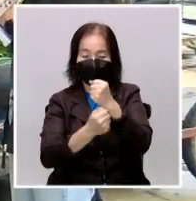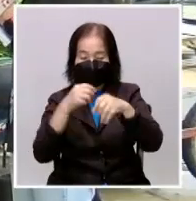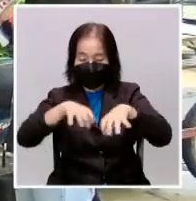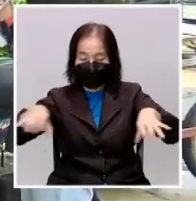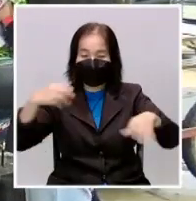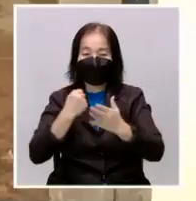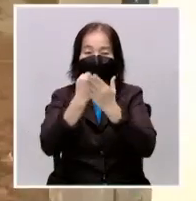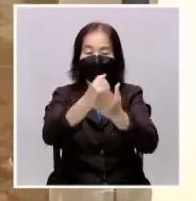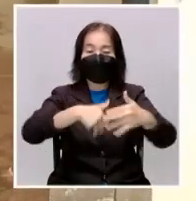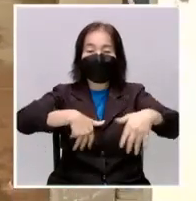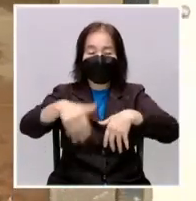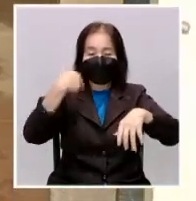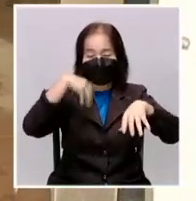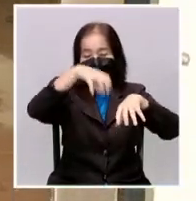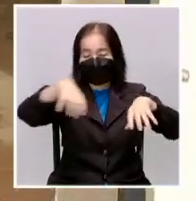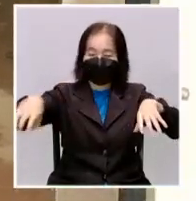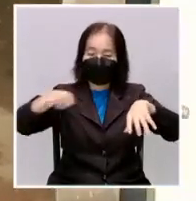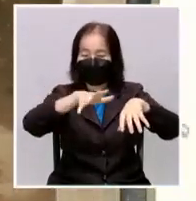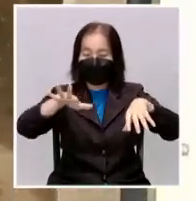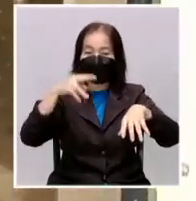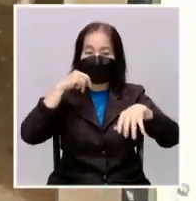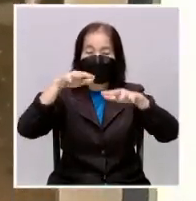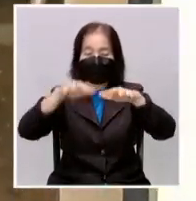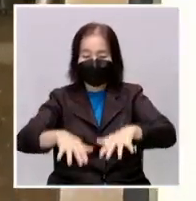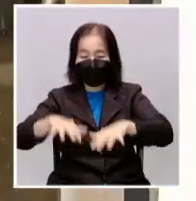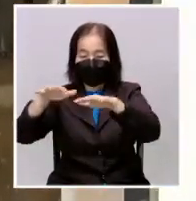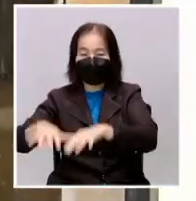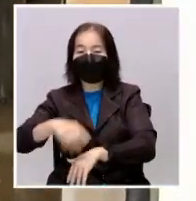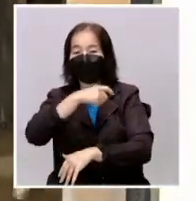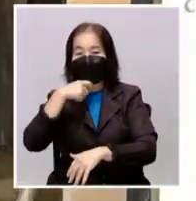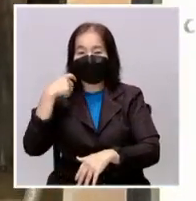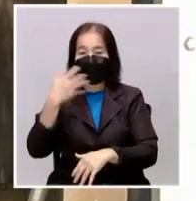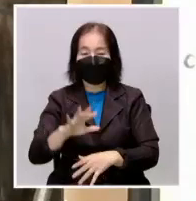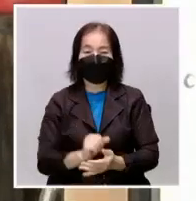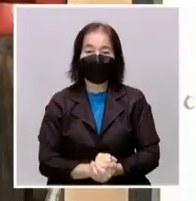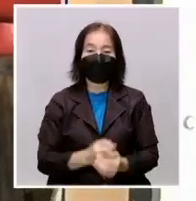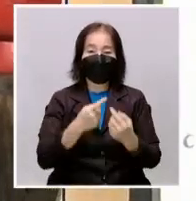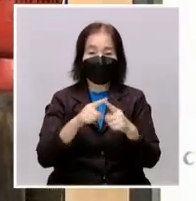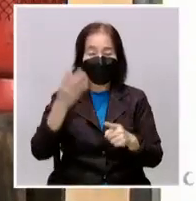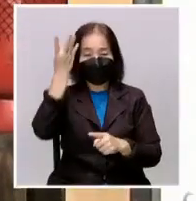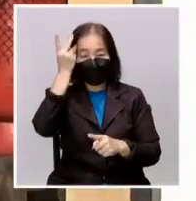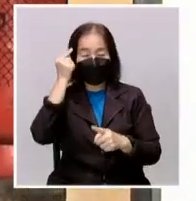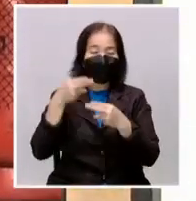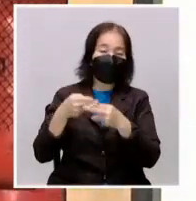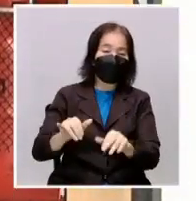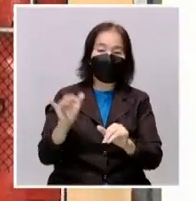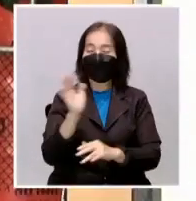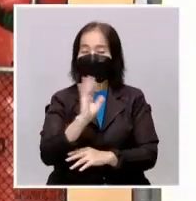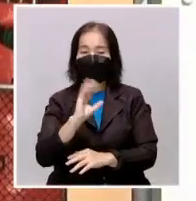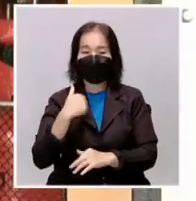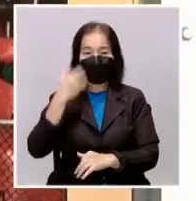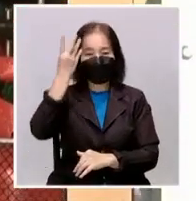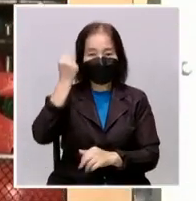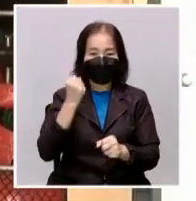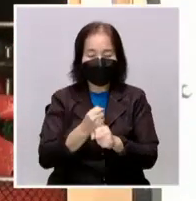ชาวบ้าน 4-5 หลังคาเรือนระดับน้ำลดลงจนแห้งสนิทค่ะแต่ก็ยังวางใจไม่ได้นะคะแล้วก็ยังไม่กล้าที่จะ